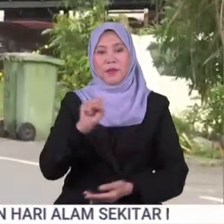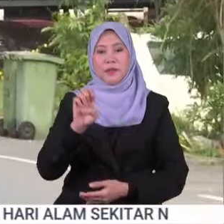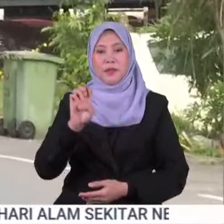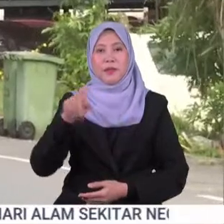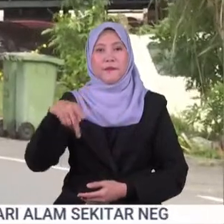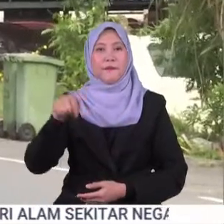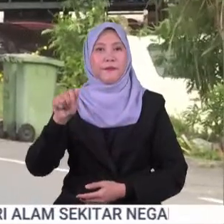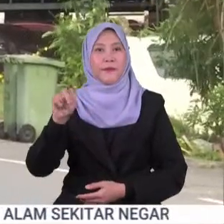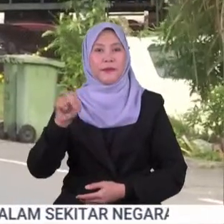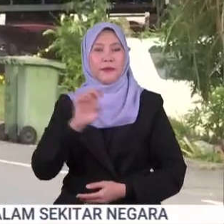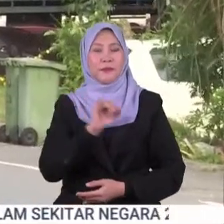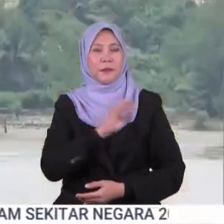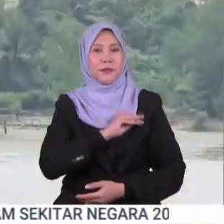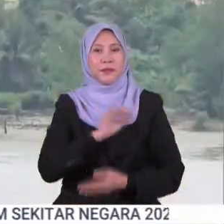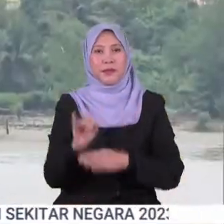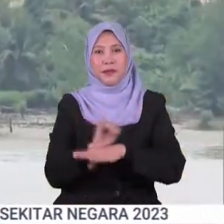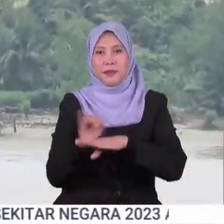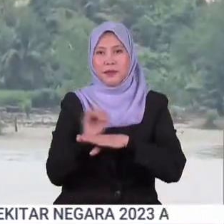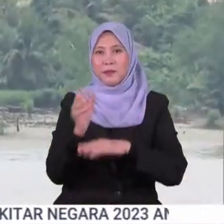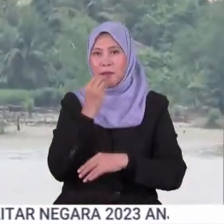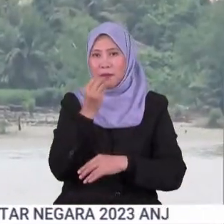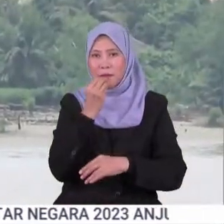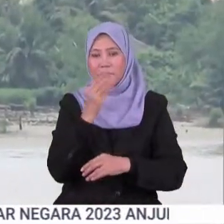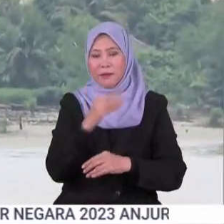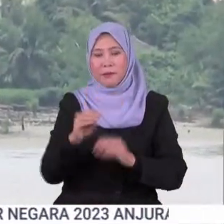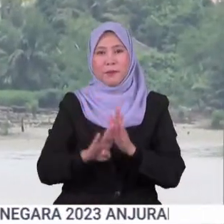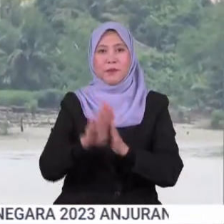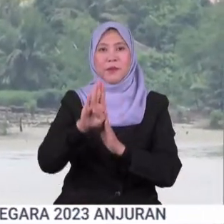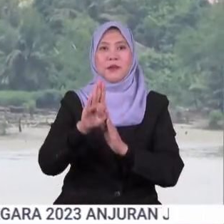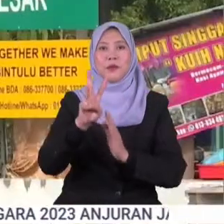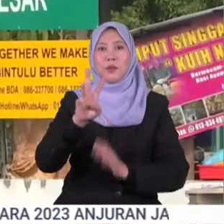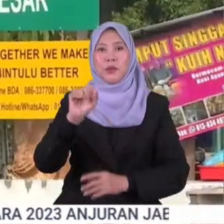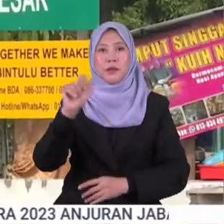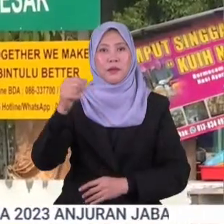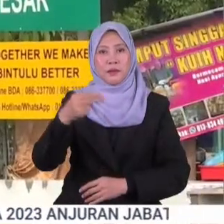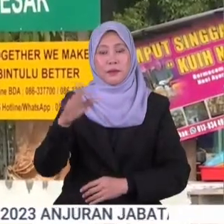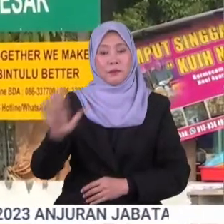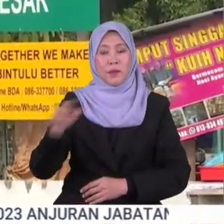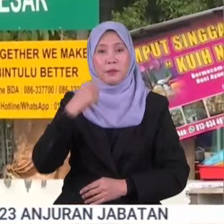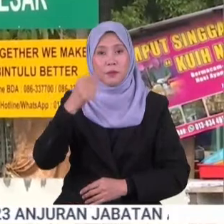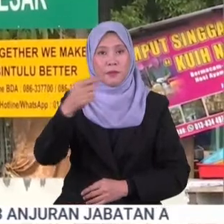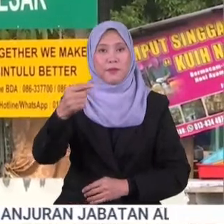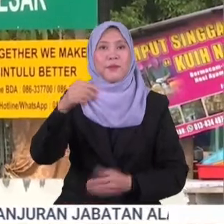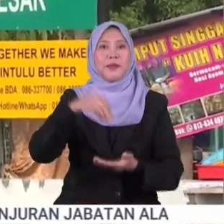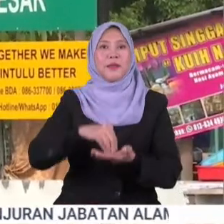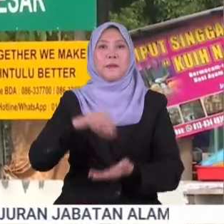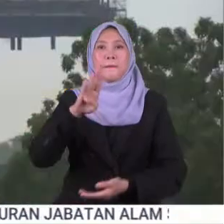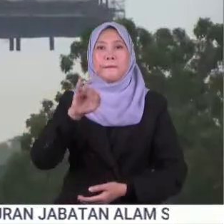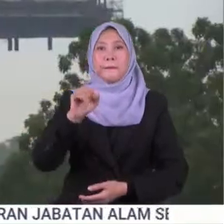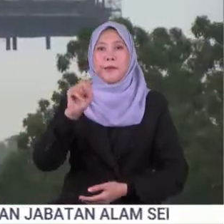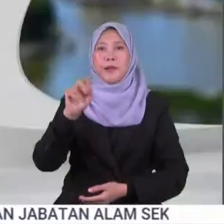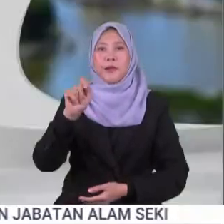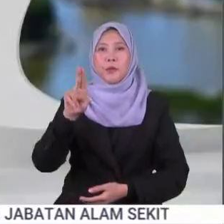Undi yang juga Menteri Industri Makanan, Komoditi dan Pembangunan Wilayah menyatakan demikian di Bintulu.